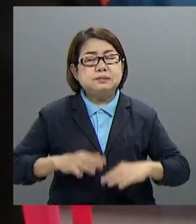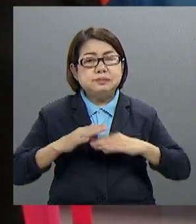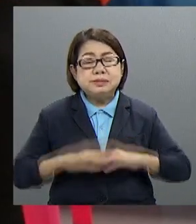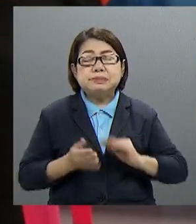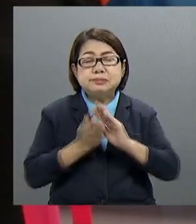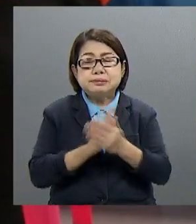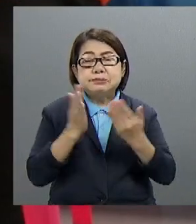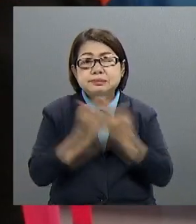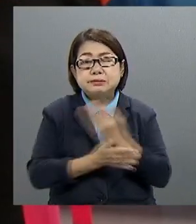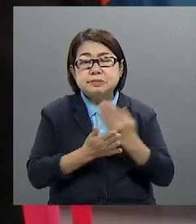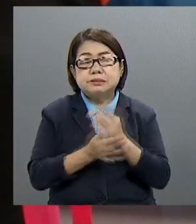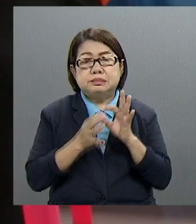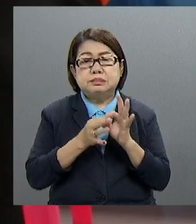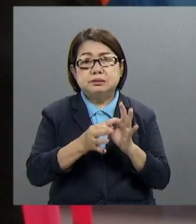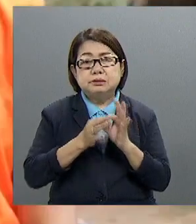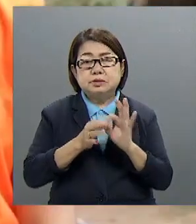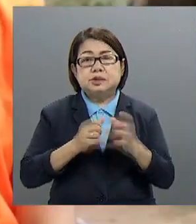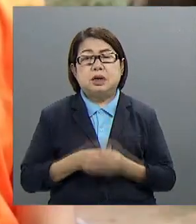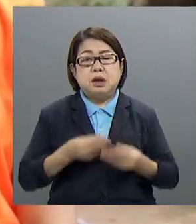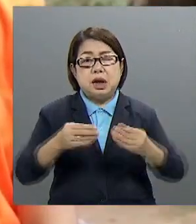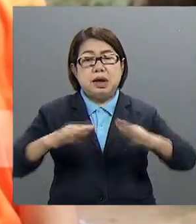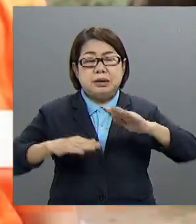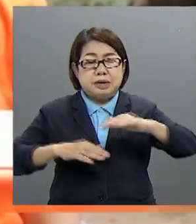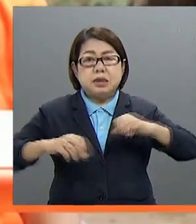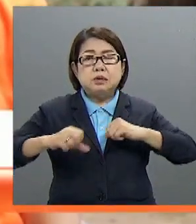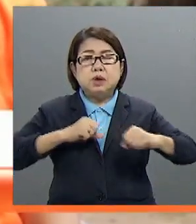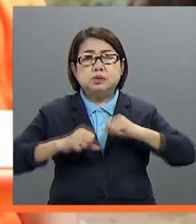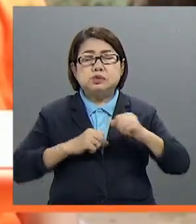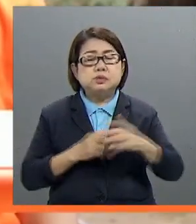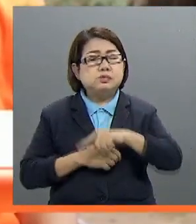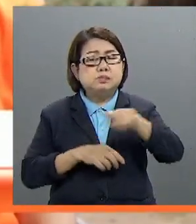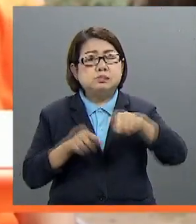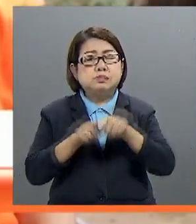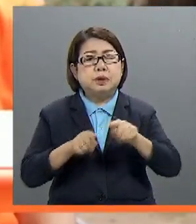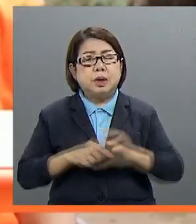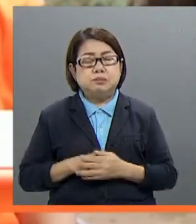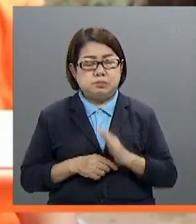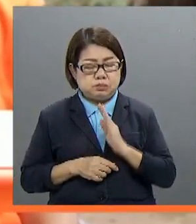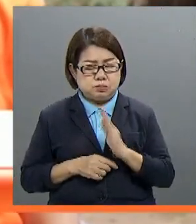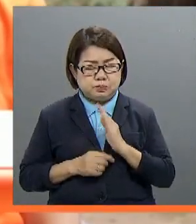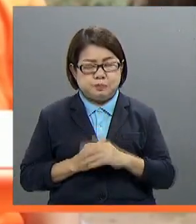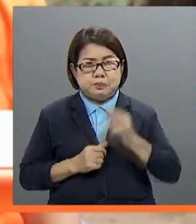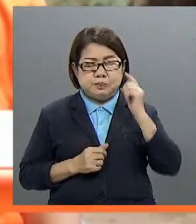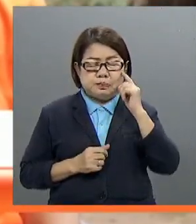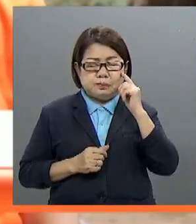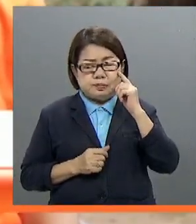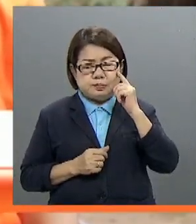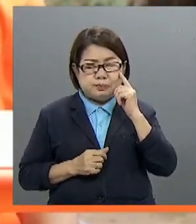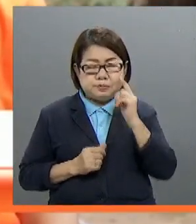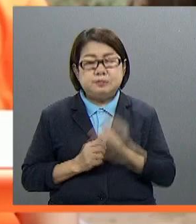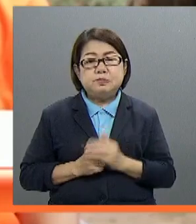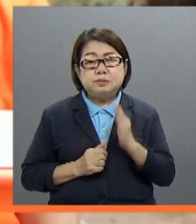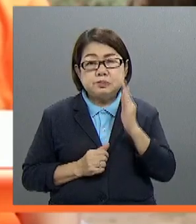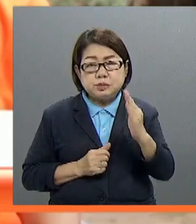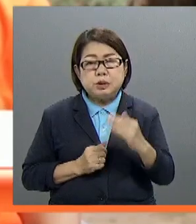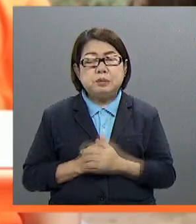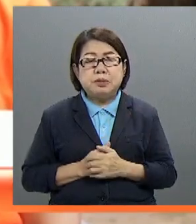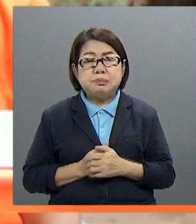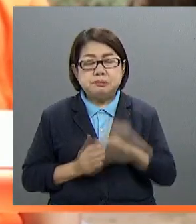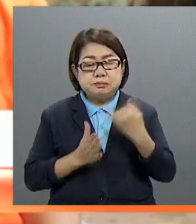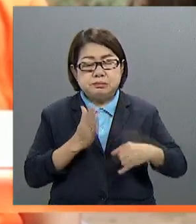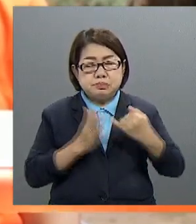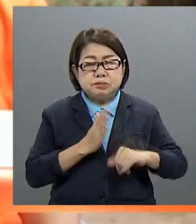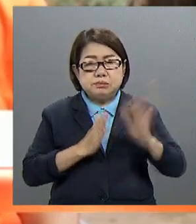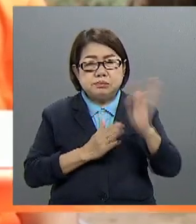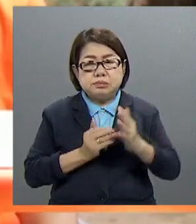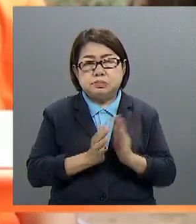ที่ทำให้เขาเนี่ยมีสภาพจิตใจที่ค่อนข้างนิ่งแล้วก็ใช้ชีวิตด้วยวิถีการเอาปรับประยุกต์เกี่ยวกับพุทธศาสน